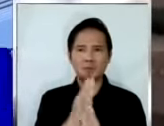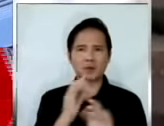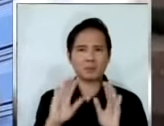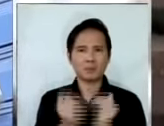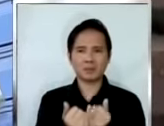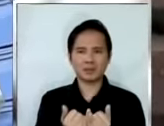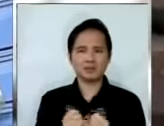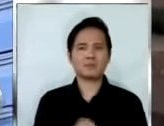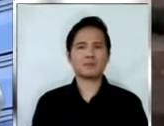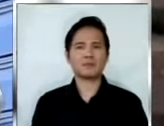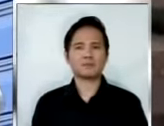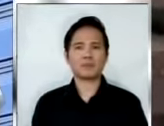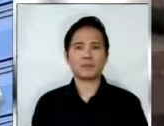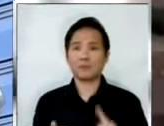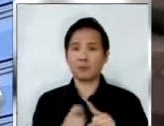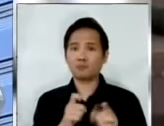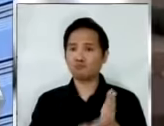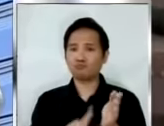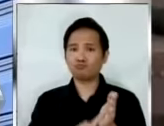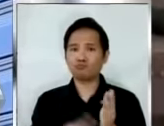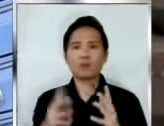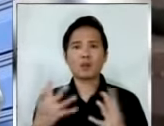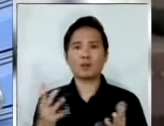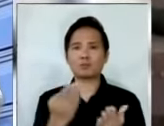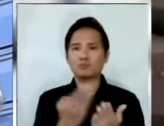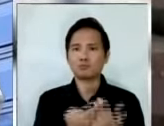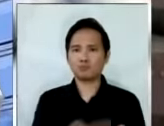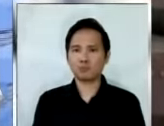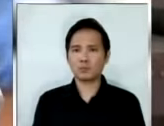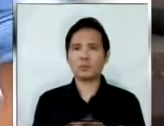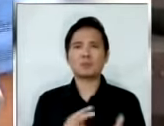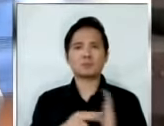So, wala kang pambayad ng iyong